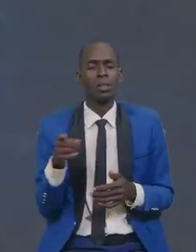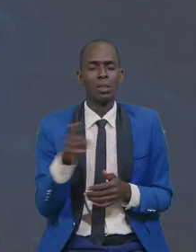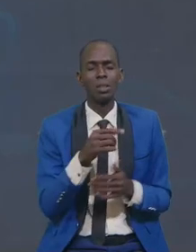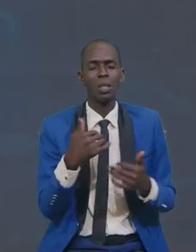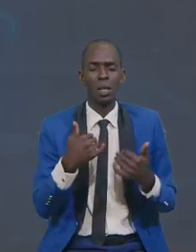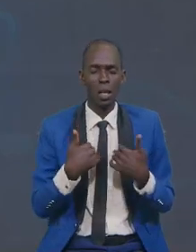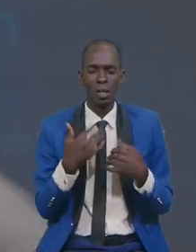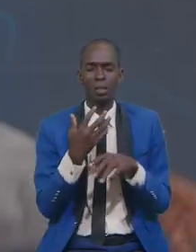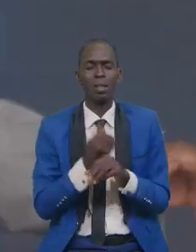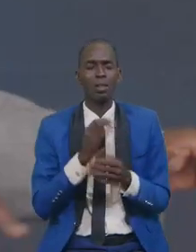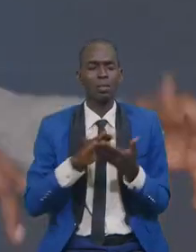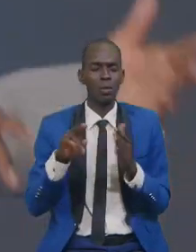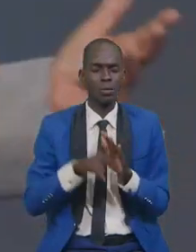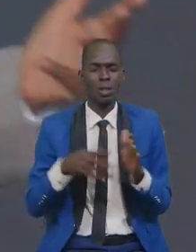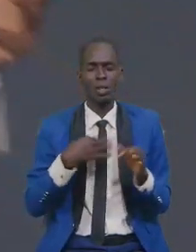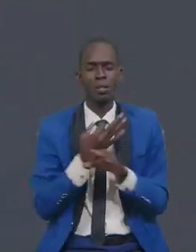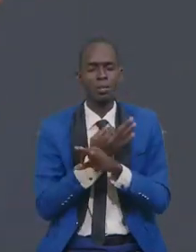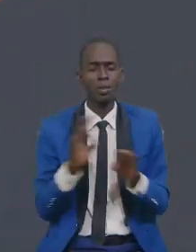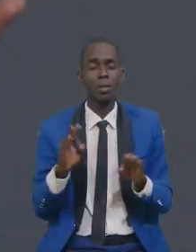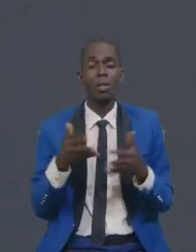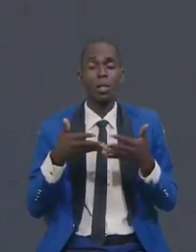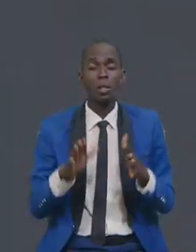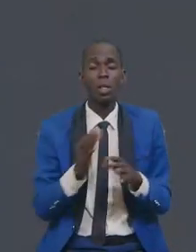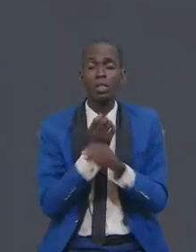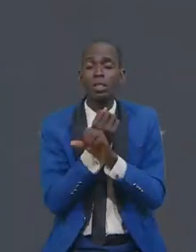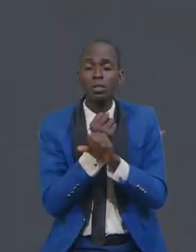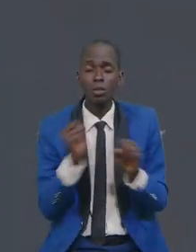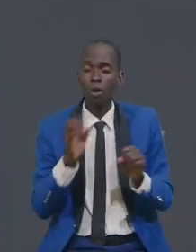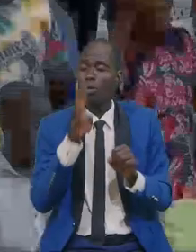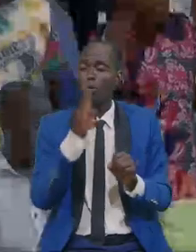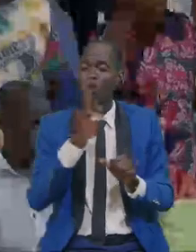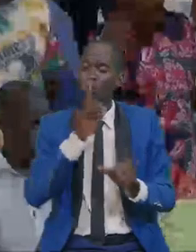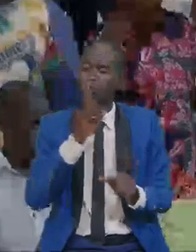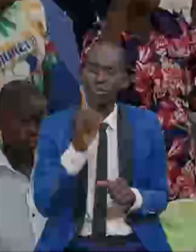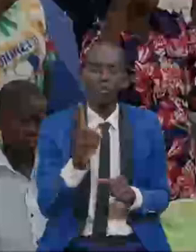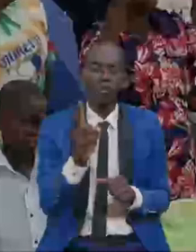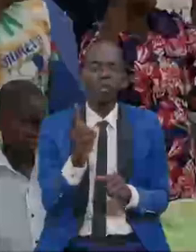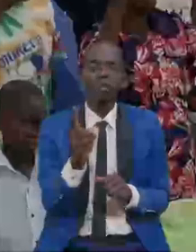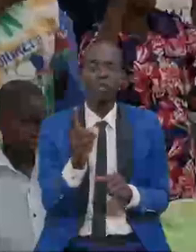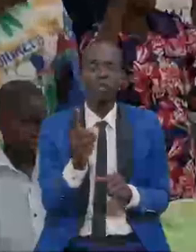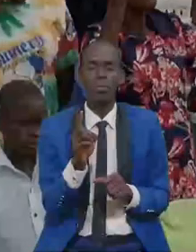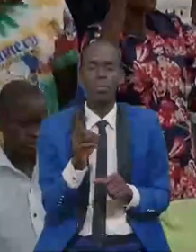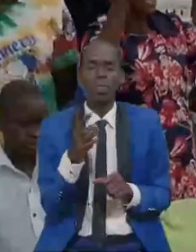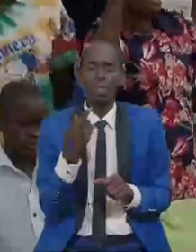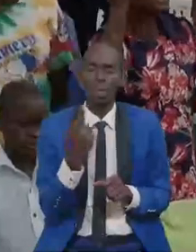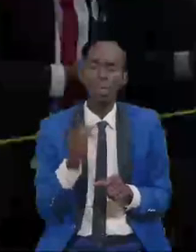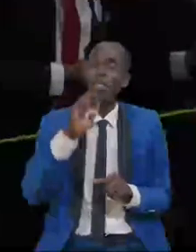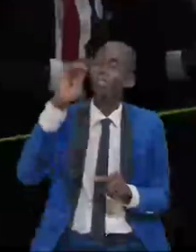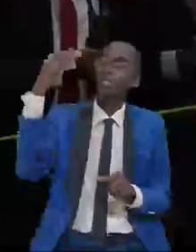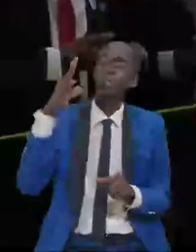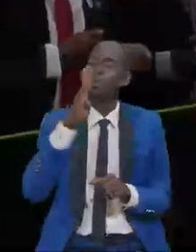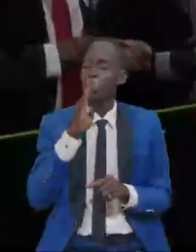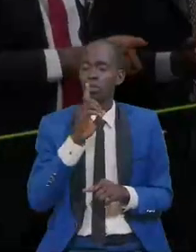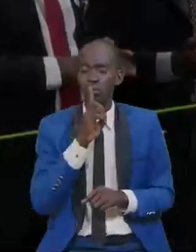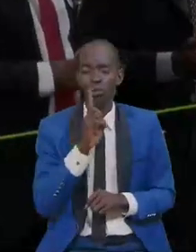quiconque dit qu'il a eu le pardon et la libération. Que le salut soit réel. Que la grâce